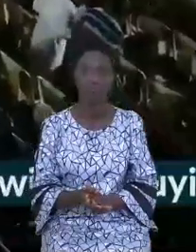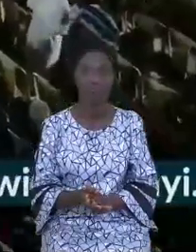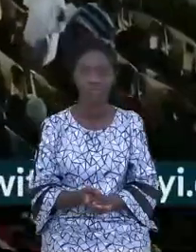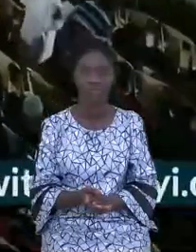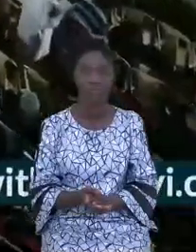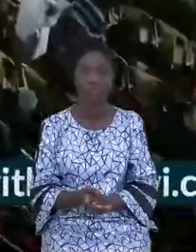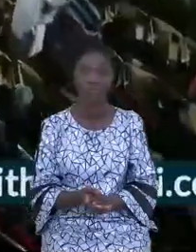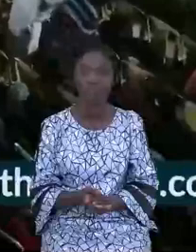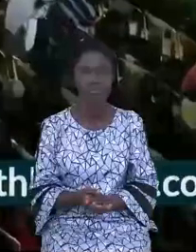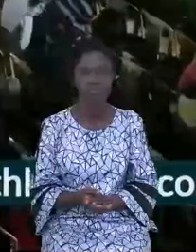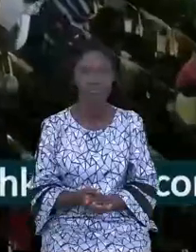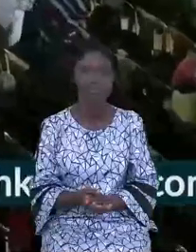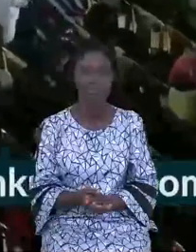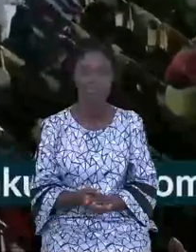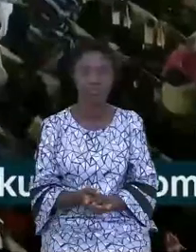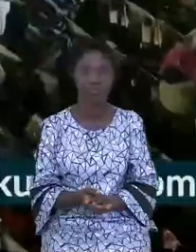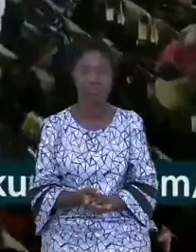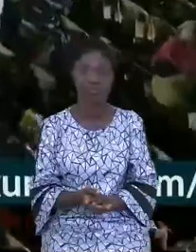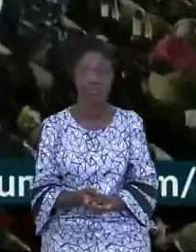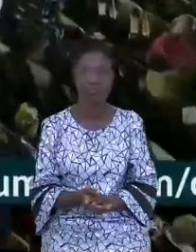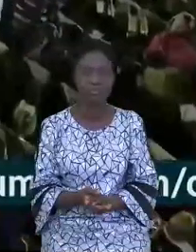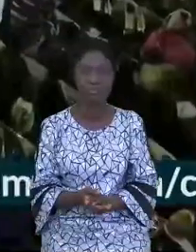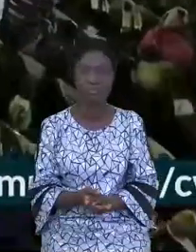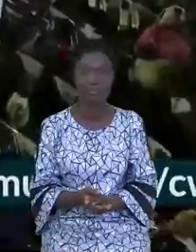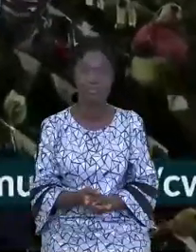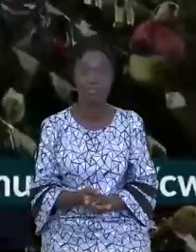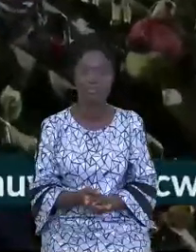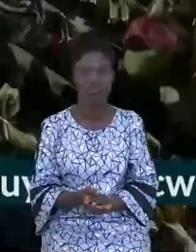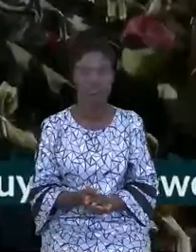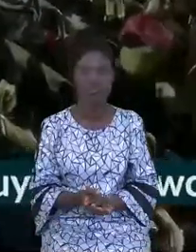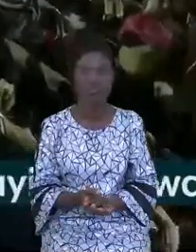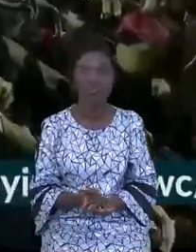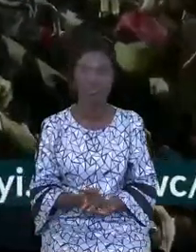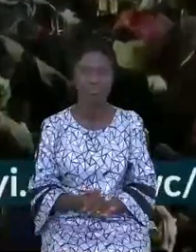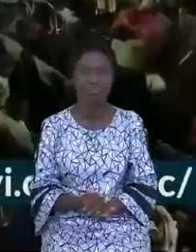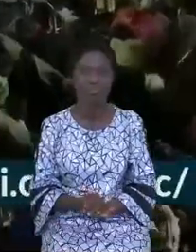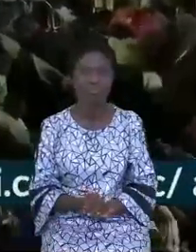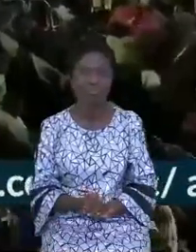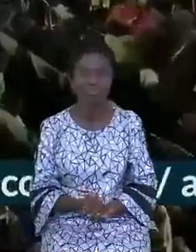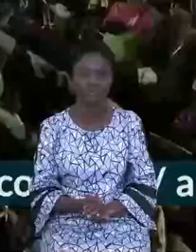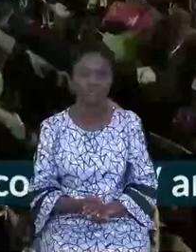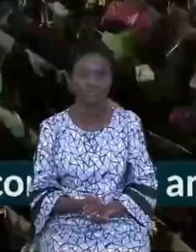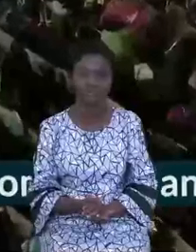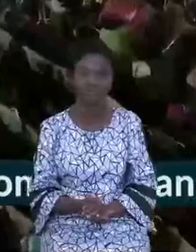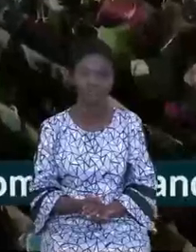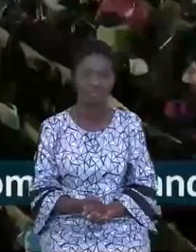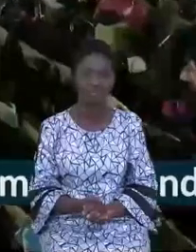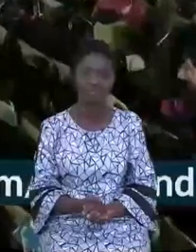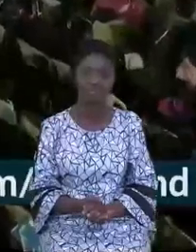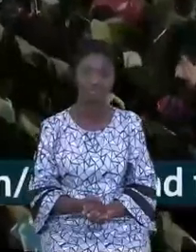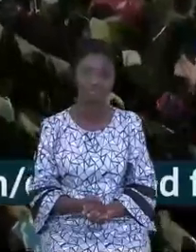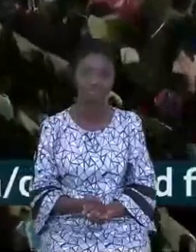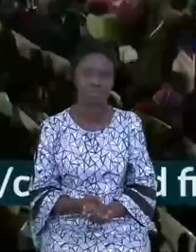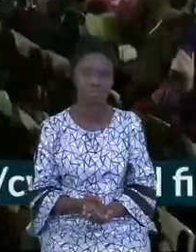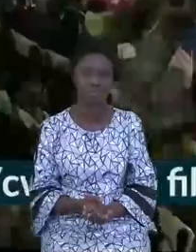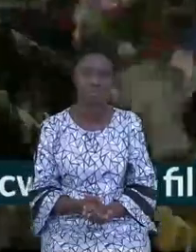Pour que lorsque vous êtes invité que vous puissiez vous identifier